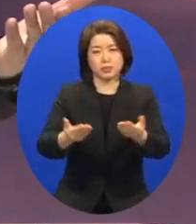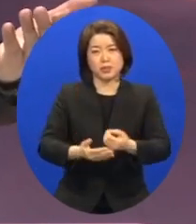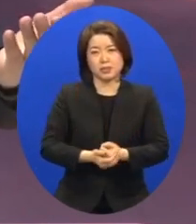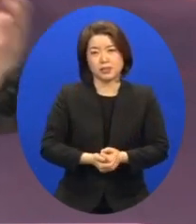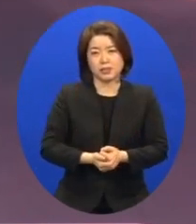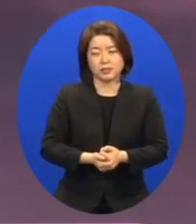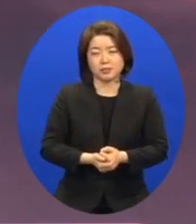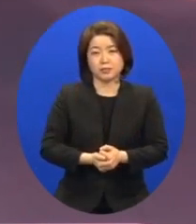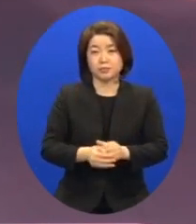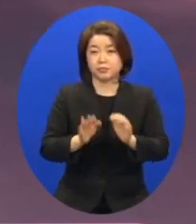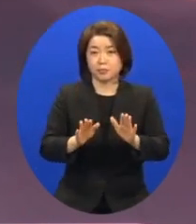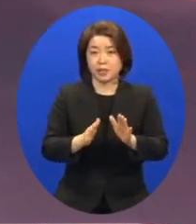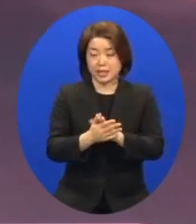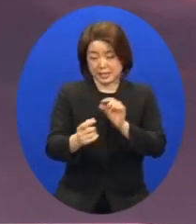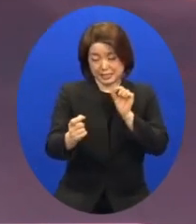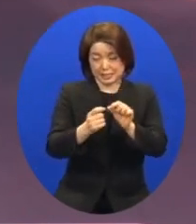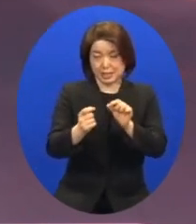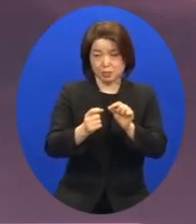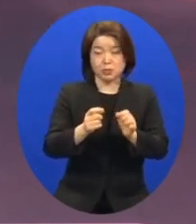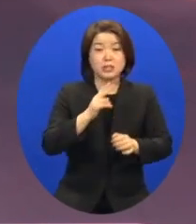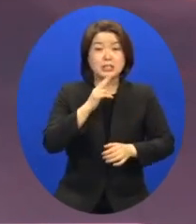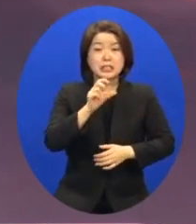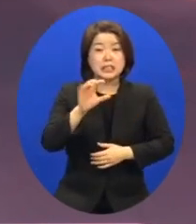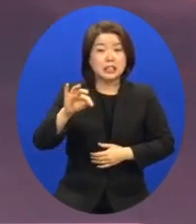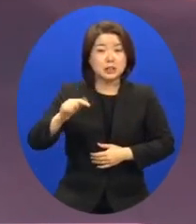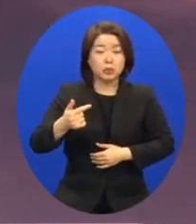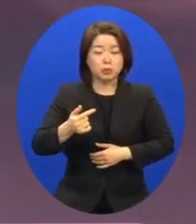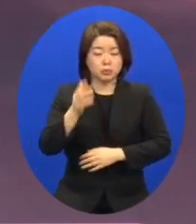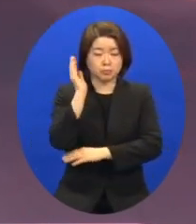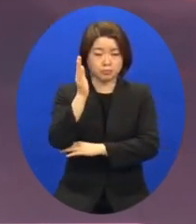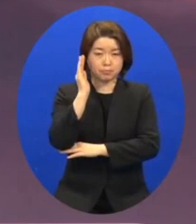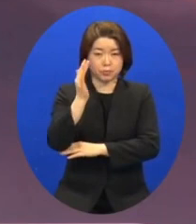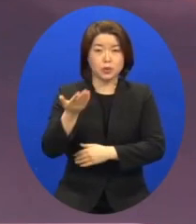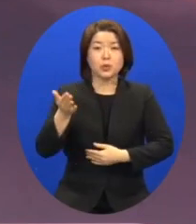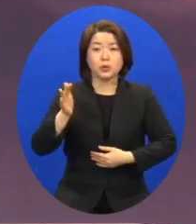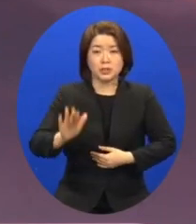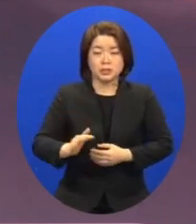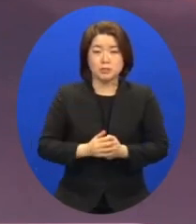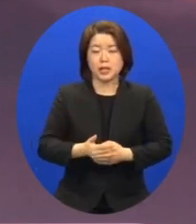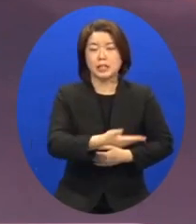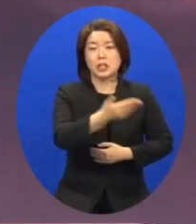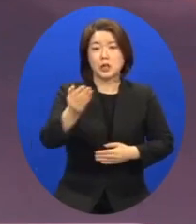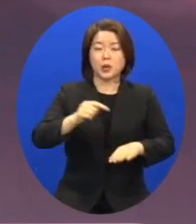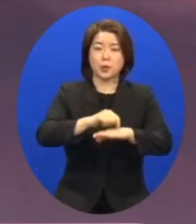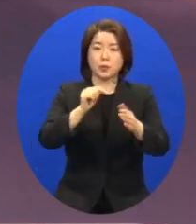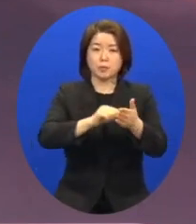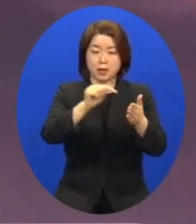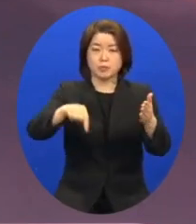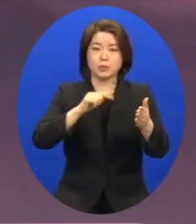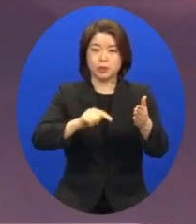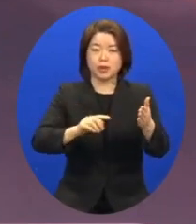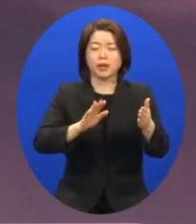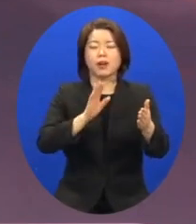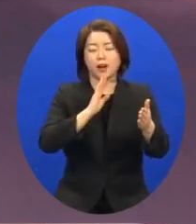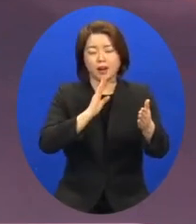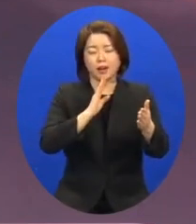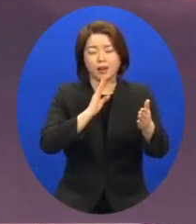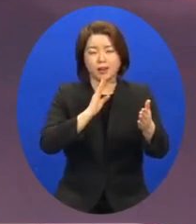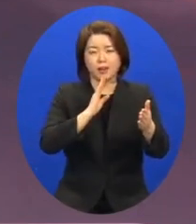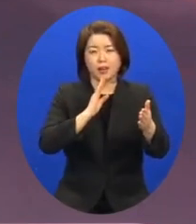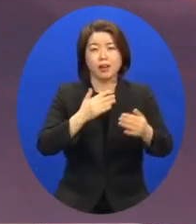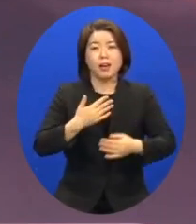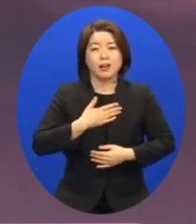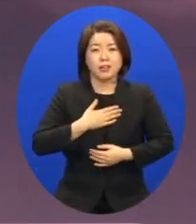오늘 아주 짧은 한 25분에 설교 지만 여러분의 마음속에 그렇구나 내게는